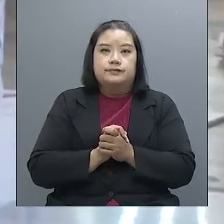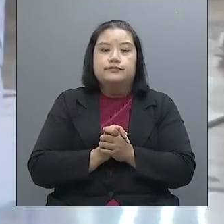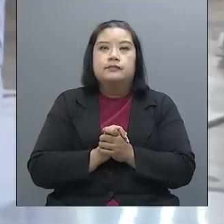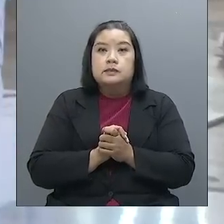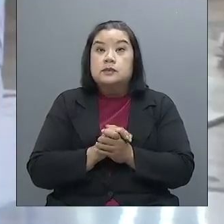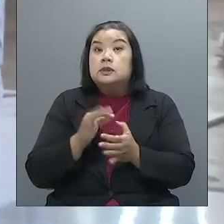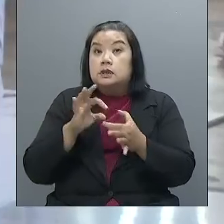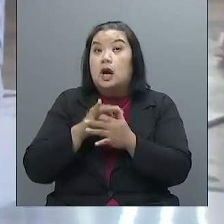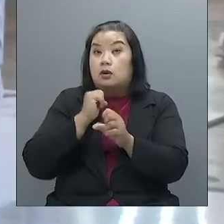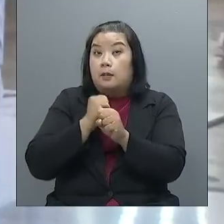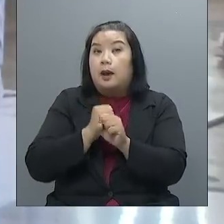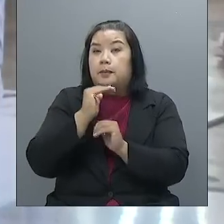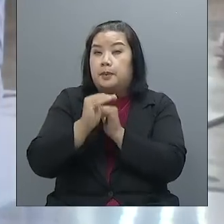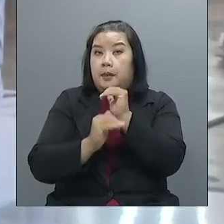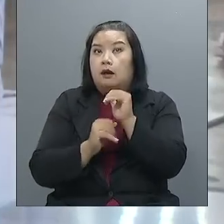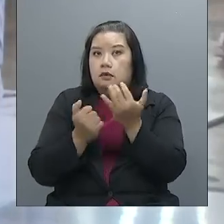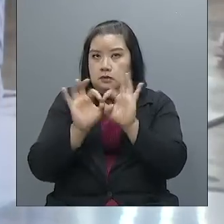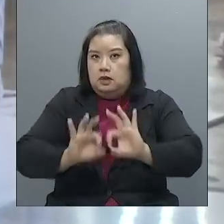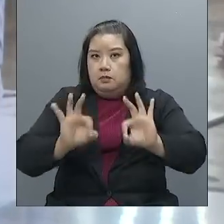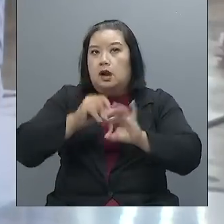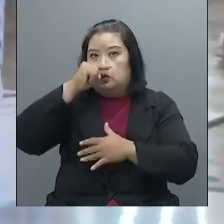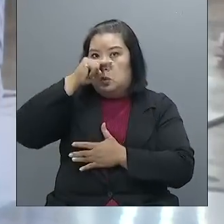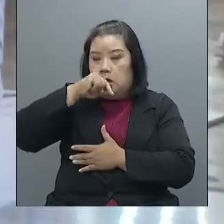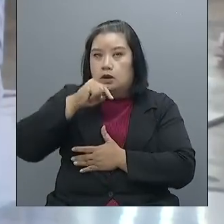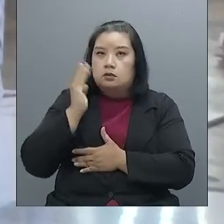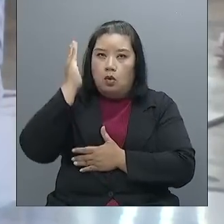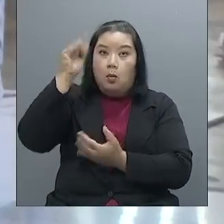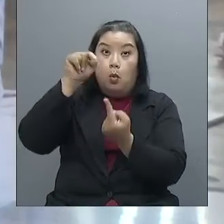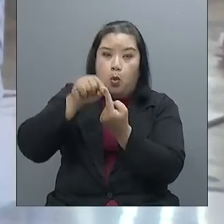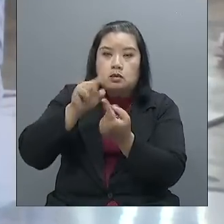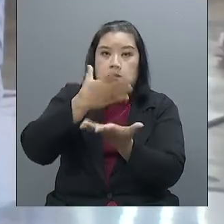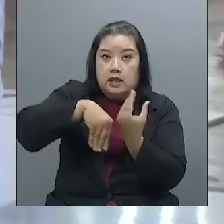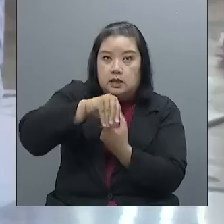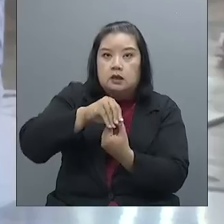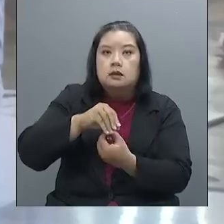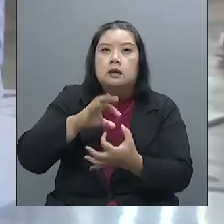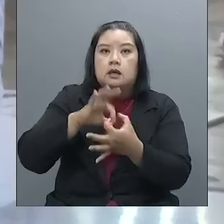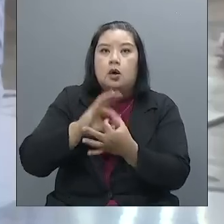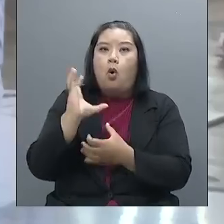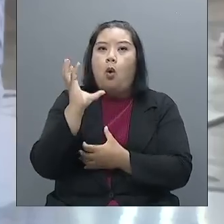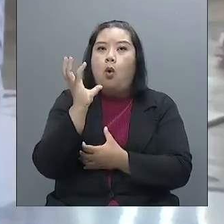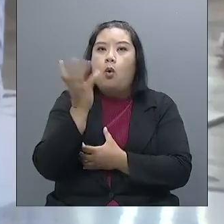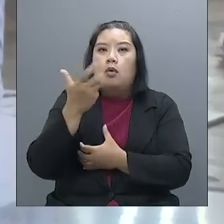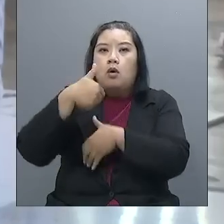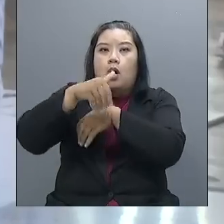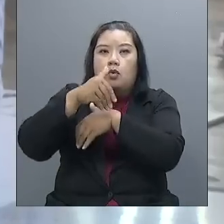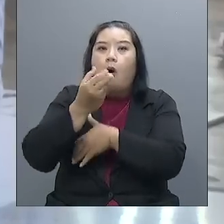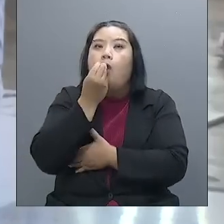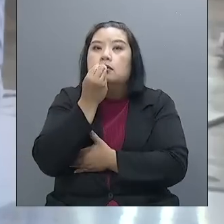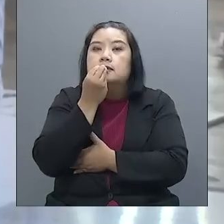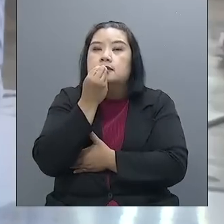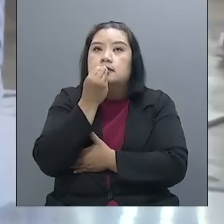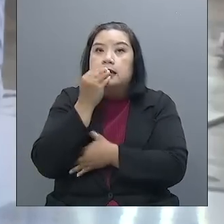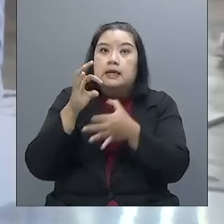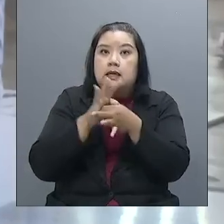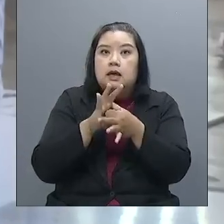การพัฒนาครั้งนี้ก็ถือว่าเป็นก้าวสำคัญของไทยนะคะที่จะนำไปสู่เศรษฐกิจอวกาศแบบใหม่ค่ะและการผลิตอาหารที่สามารถตอบโจทย์เรื่องของคุณ